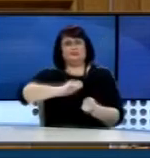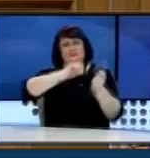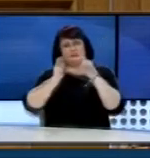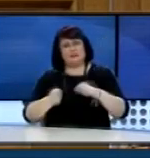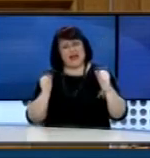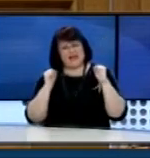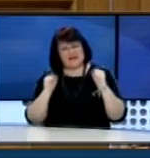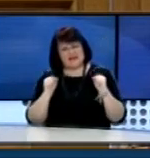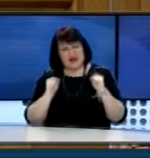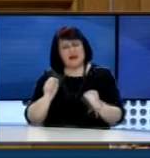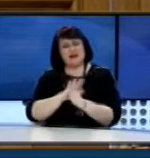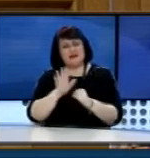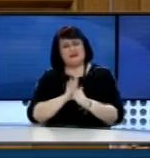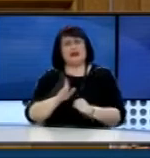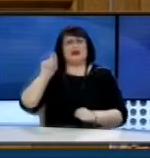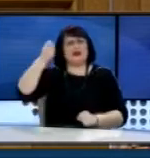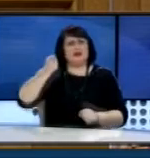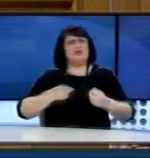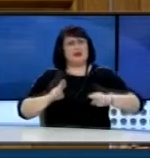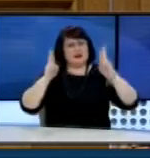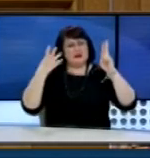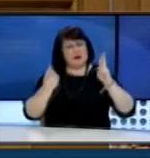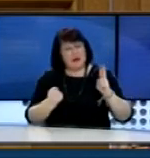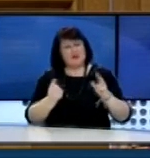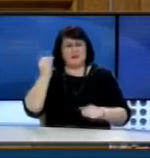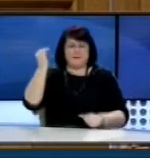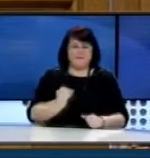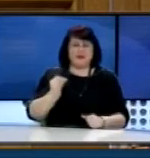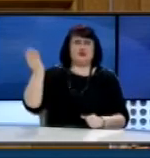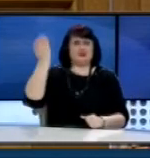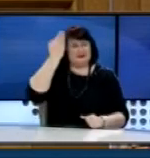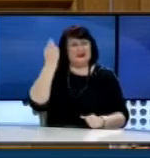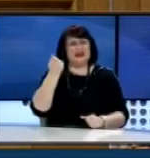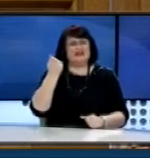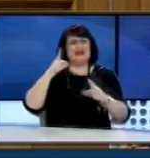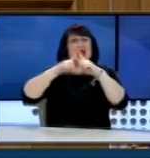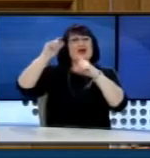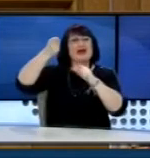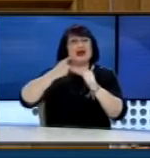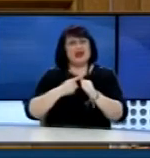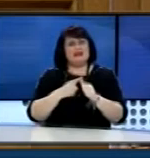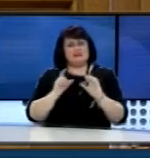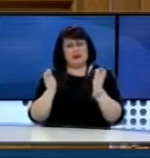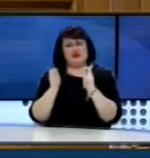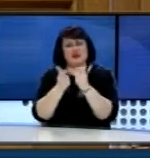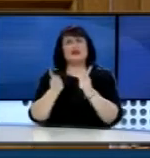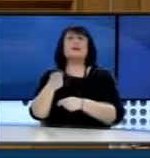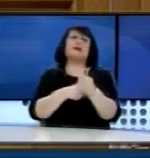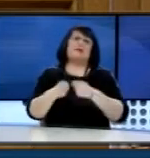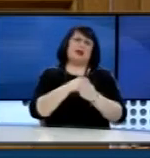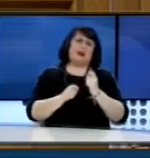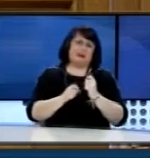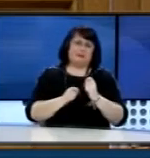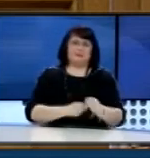ενεργειακής ασφάλειας και επάρκειας και τη ριζική μείωση των τιμών ρεύματος για νοικοκυριά και επιχειρήσεις.